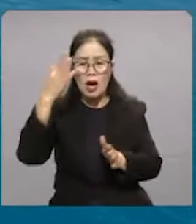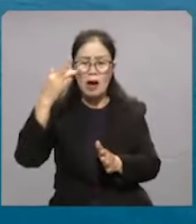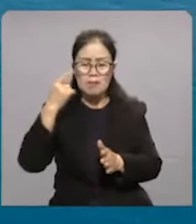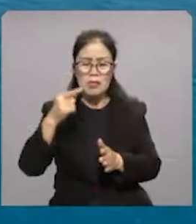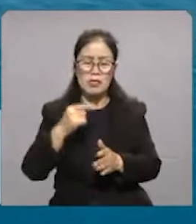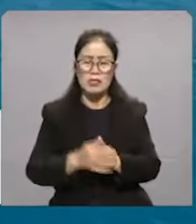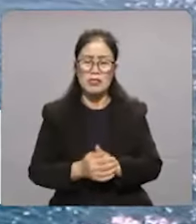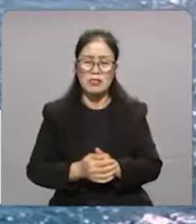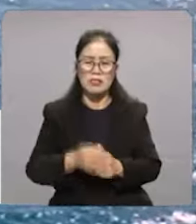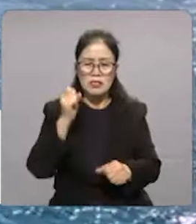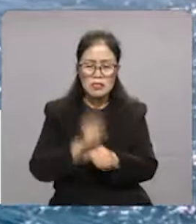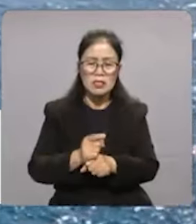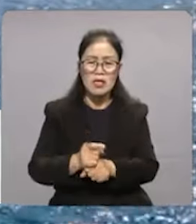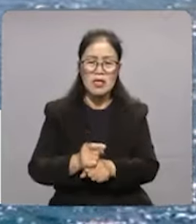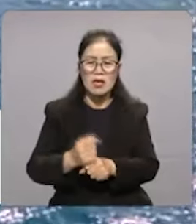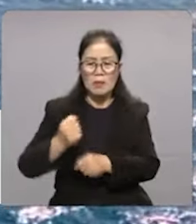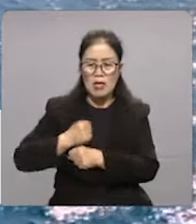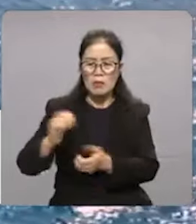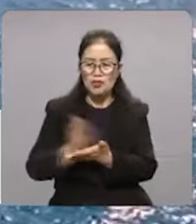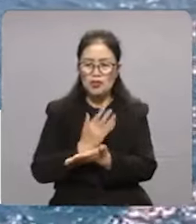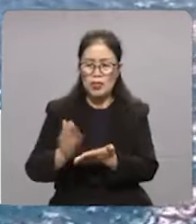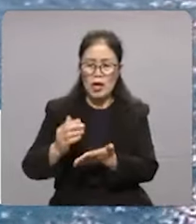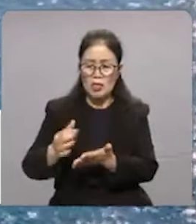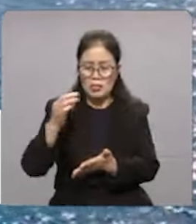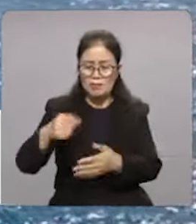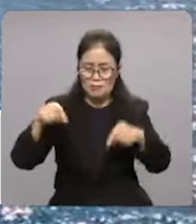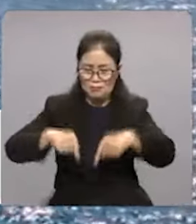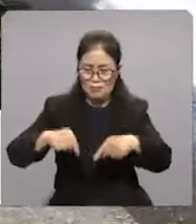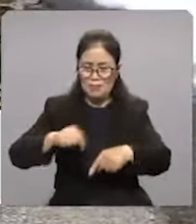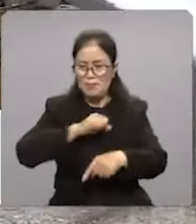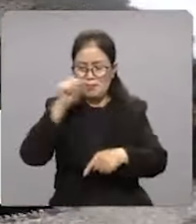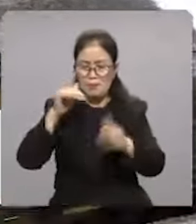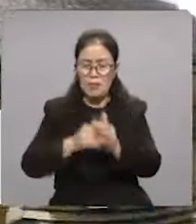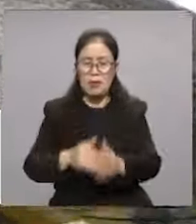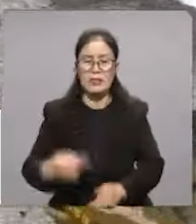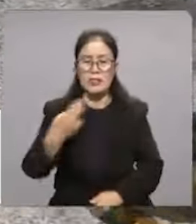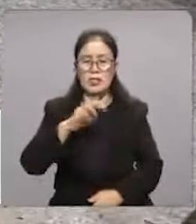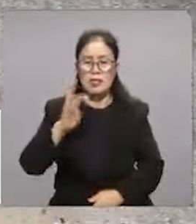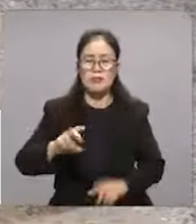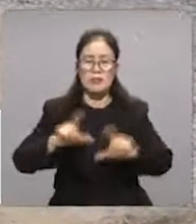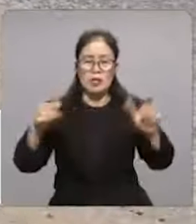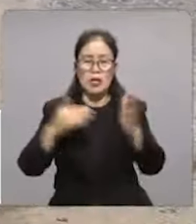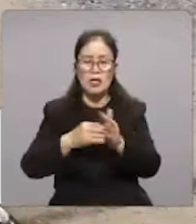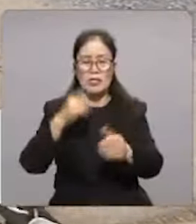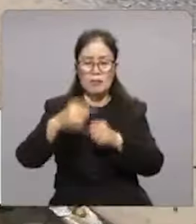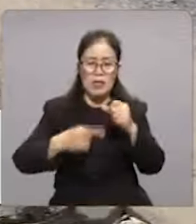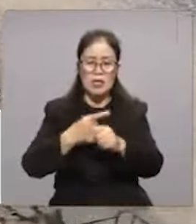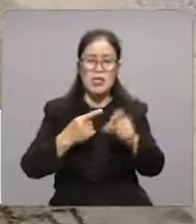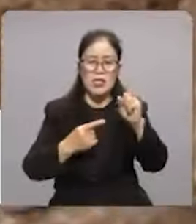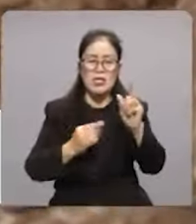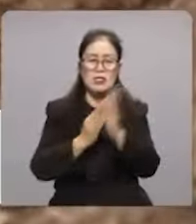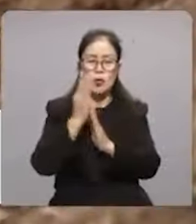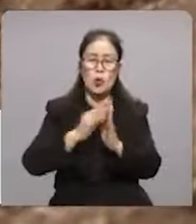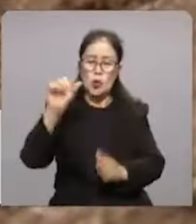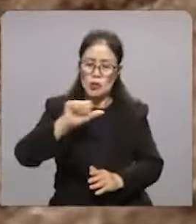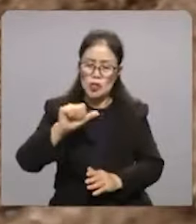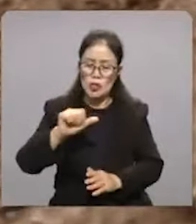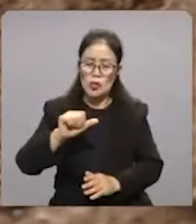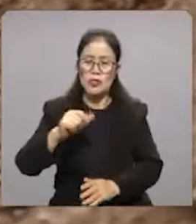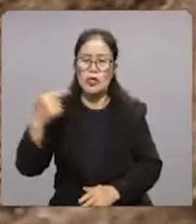일찌감치 방위비 분담금 협상을 타결했습니다. 오는 2030년까지 매년 1조 5천억 원에서